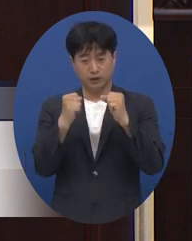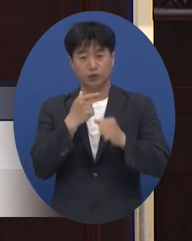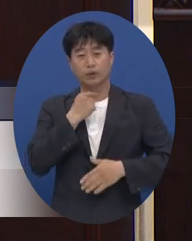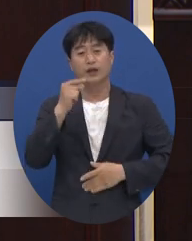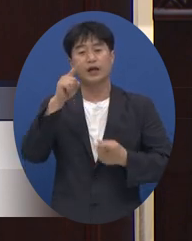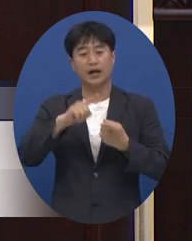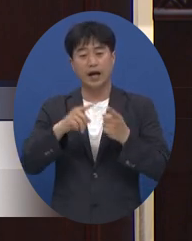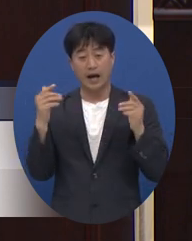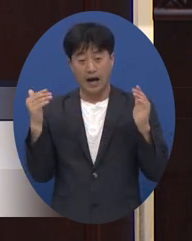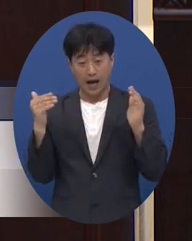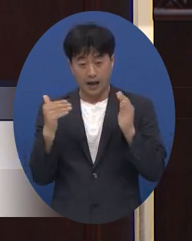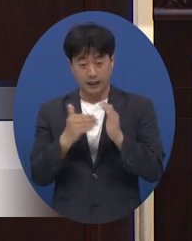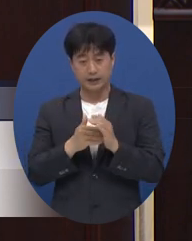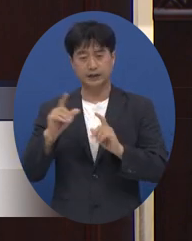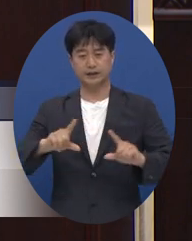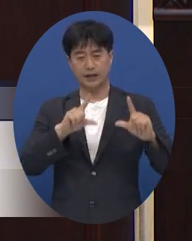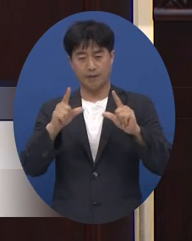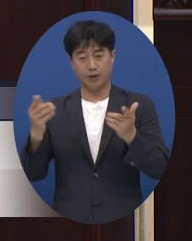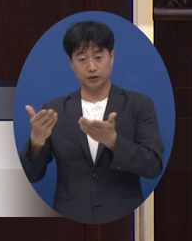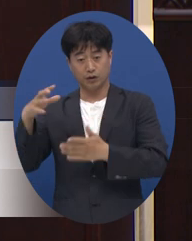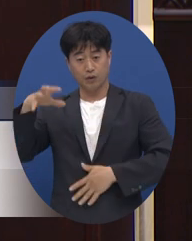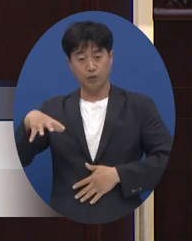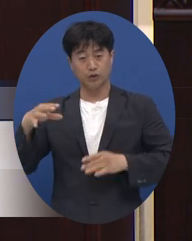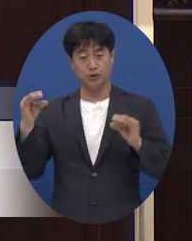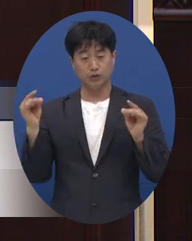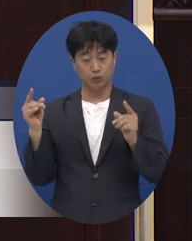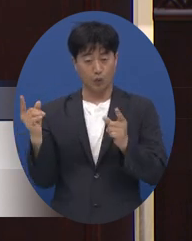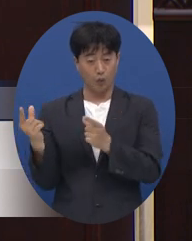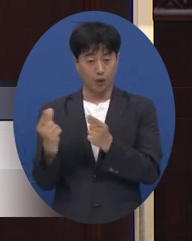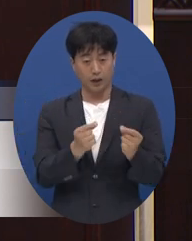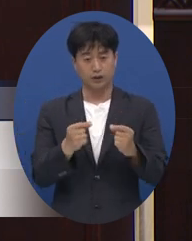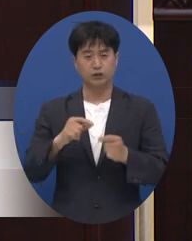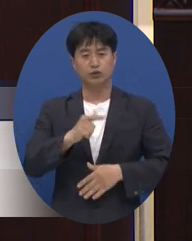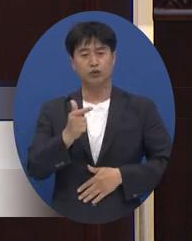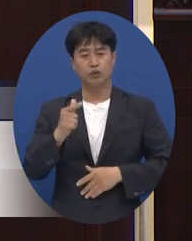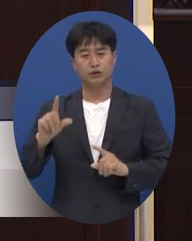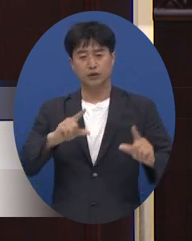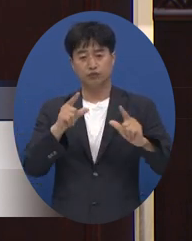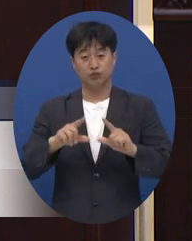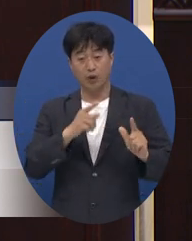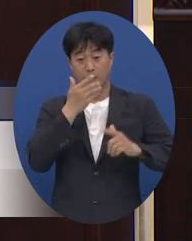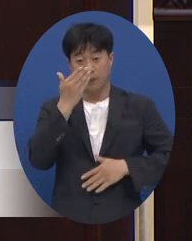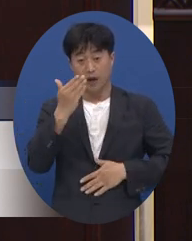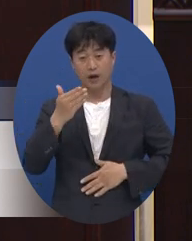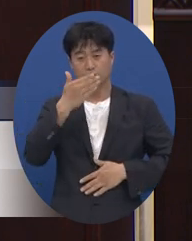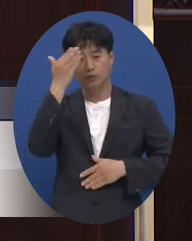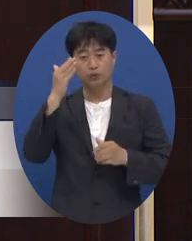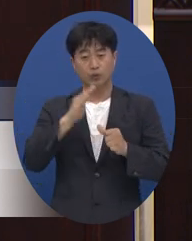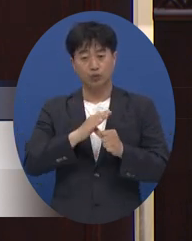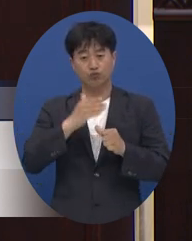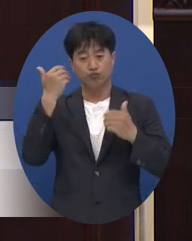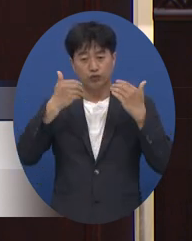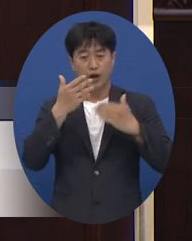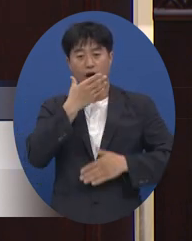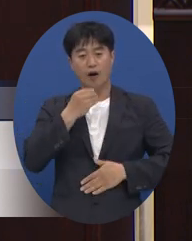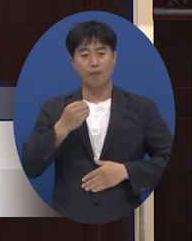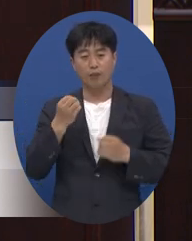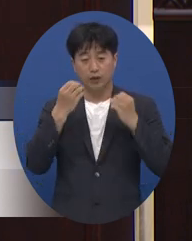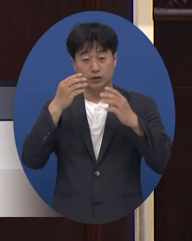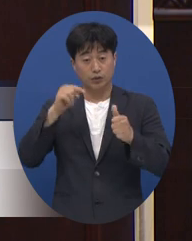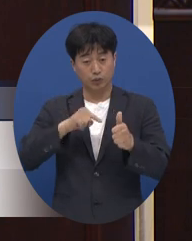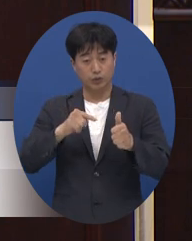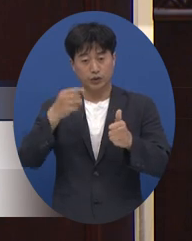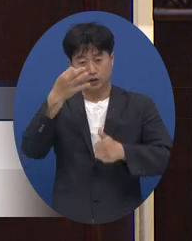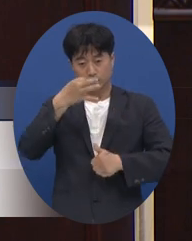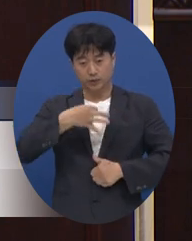일터와 삶터 가 일치하여 저녁이 있는 삶을 누릴 수 있으며 청소년 누구라도 행복한 참의 교육의 수혜자가